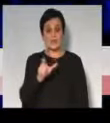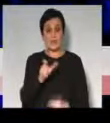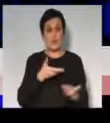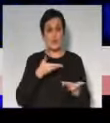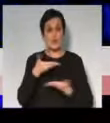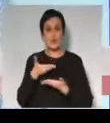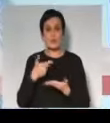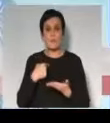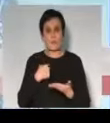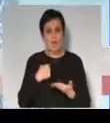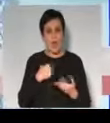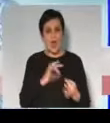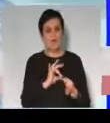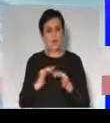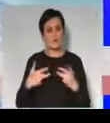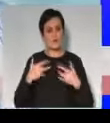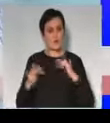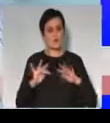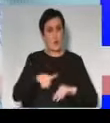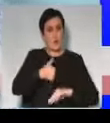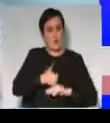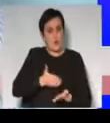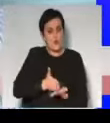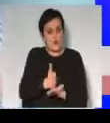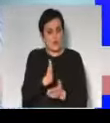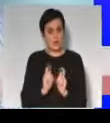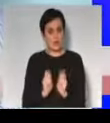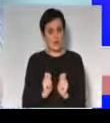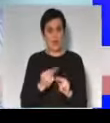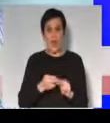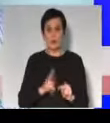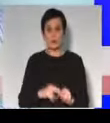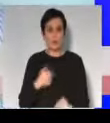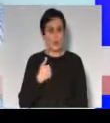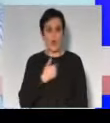მე გარკვეულ როლს და უპირატესობას ვანიჭებ. ამიტომ არ მინდა